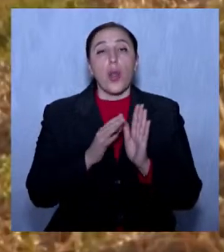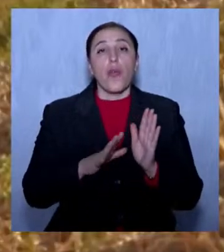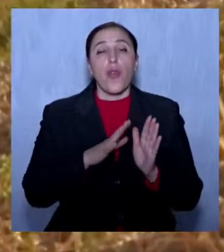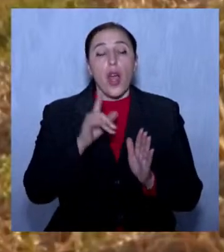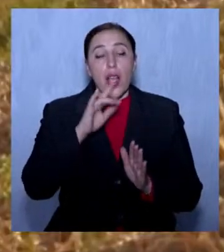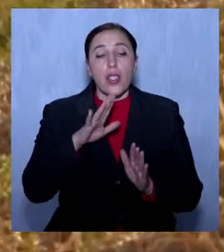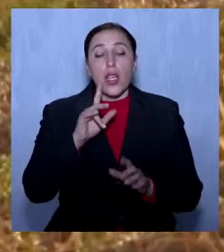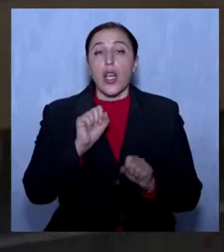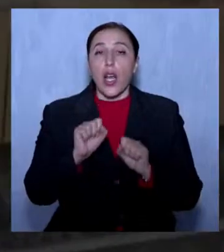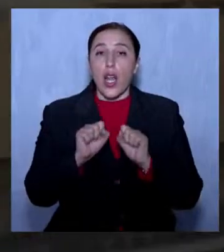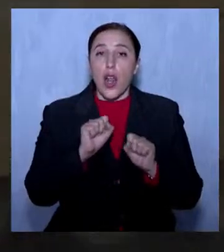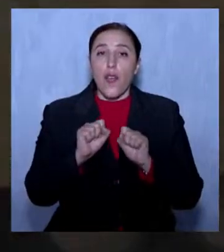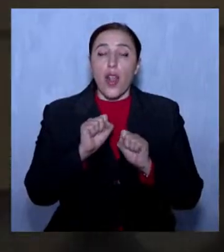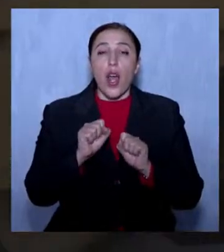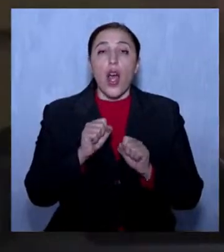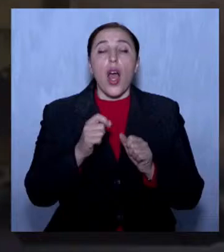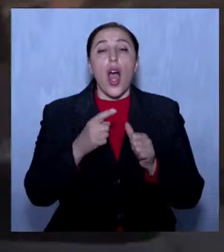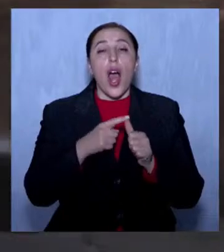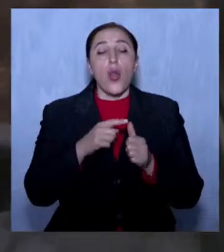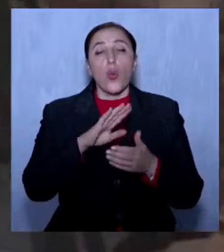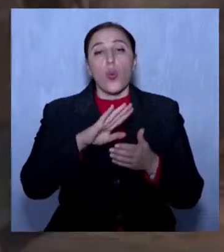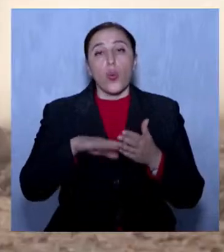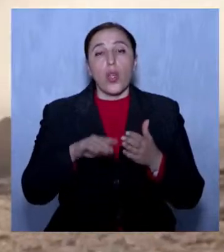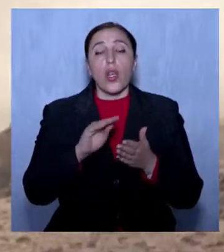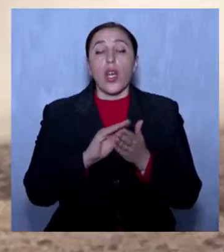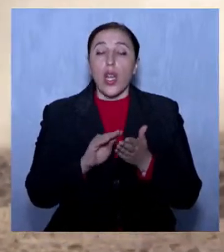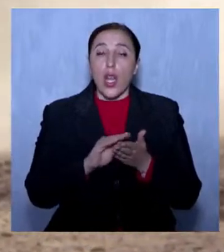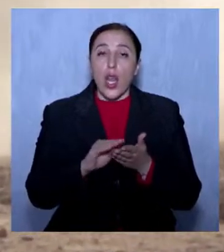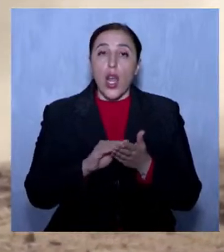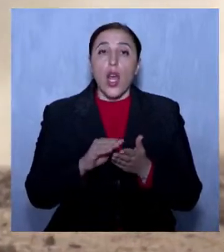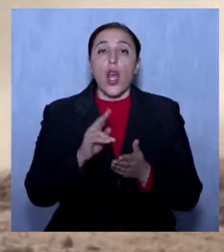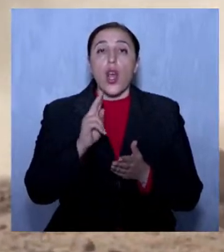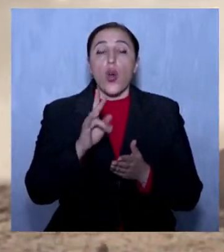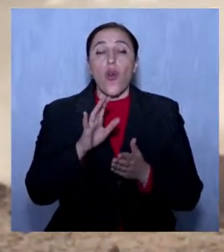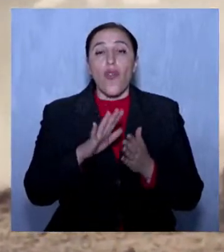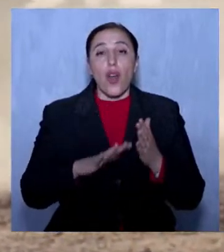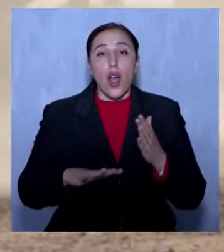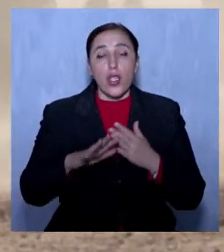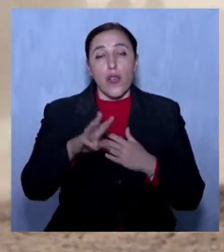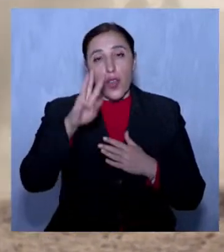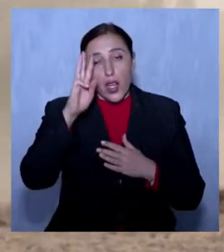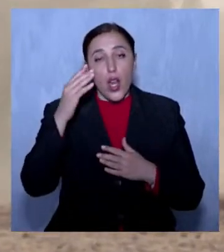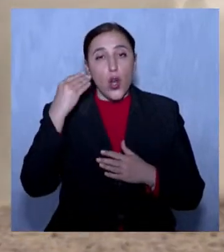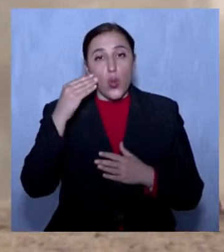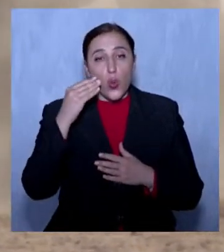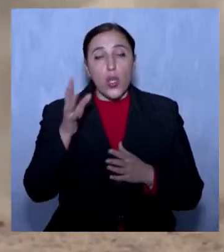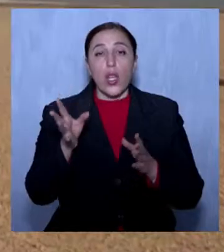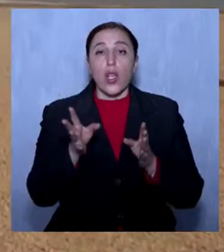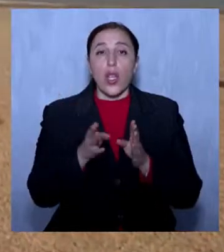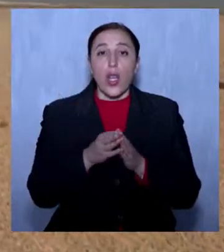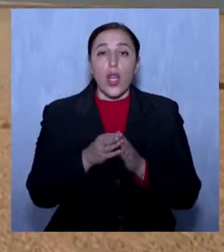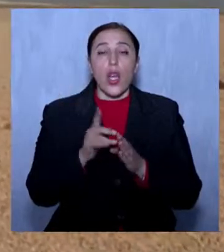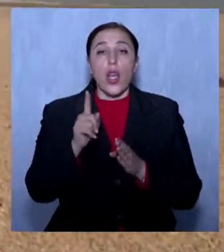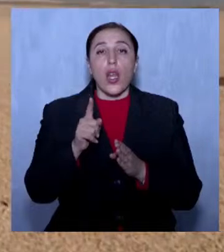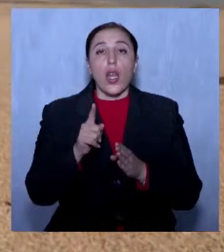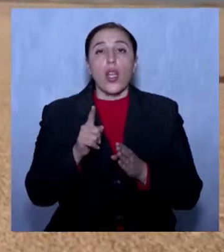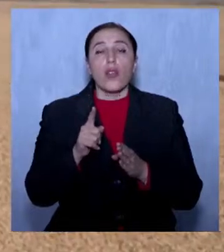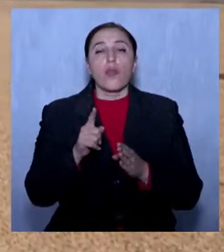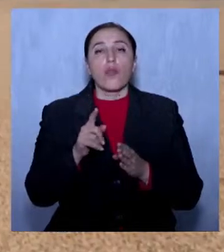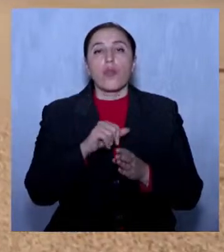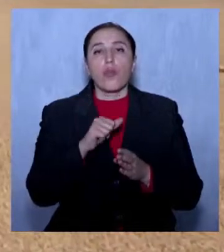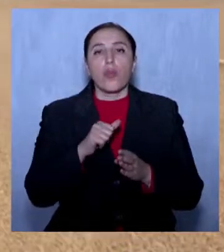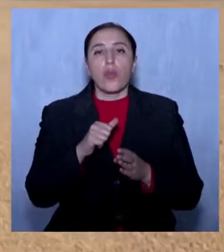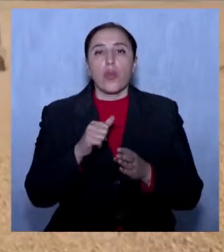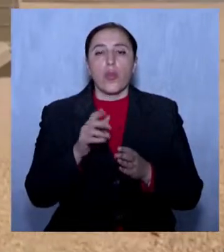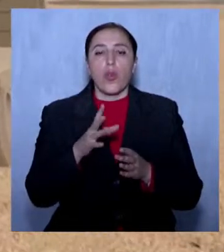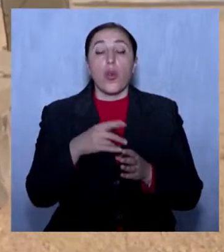կառավարական օղակներում իր անանուն աղբյուրին, գրել է, թե Հարավային Կովկասում Իրանի և Թուրքիայի մասնակցությամբ ապակայունացման սպառնալիքը